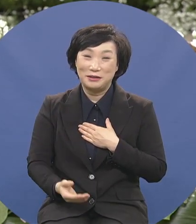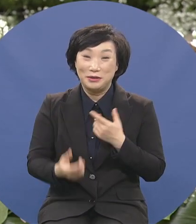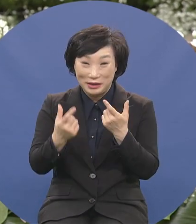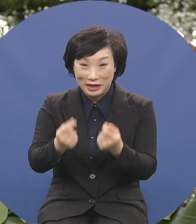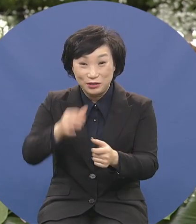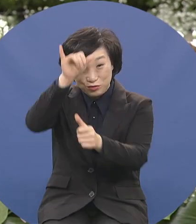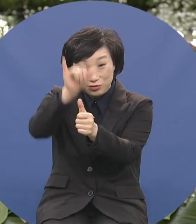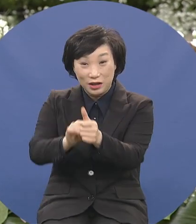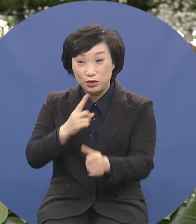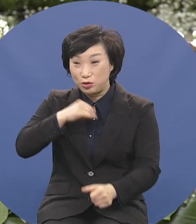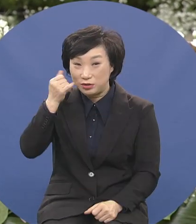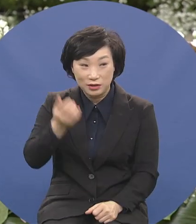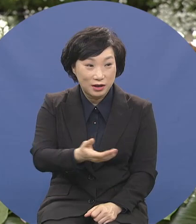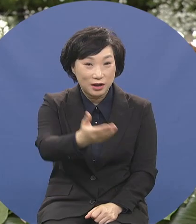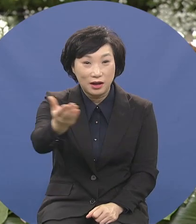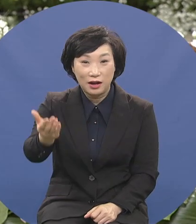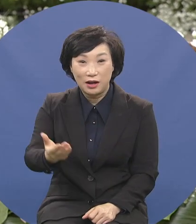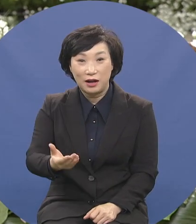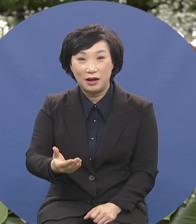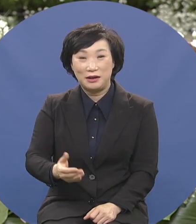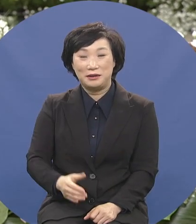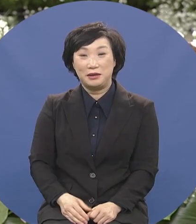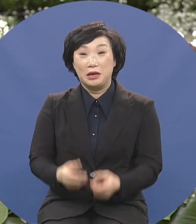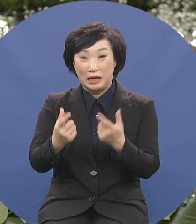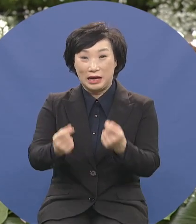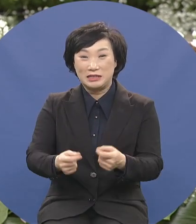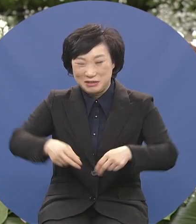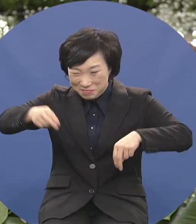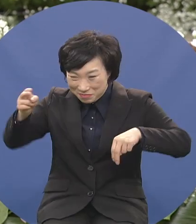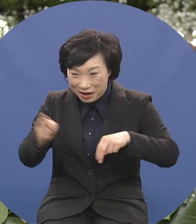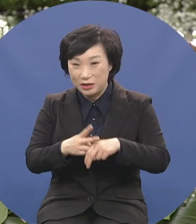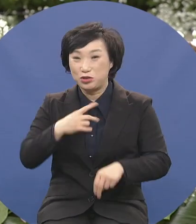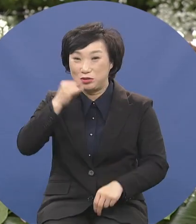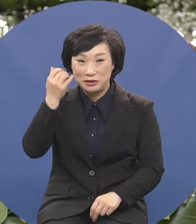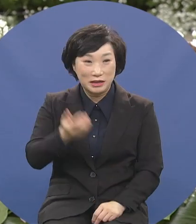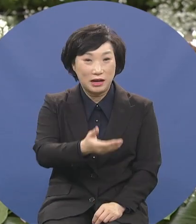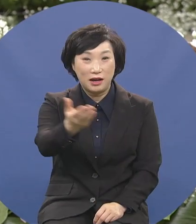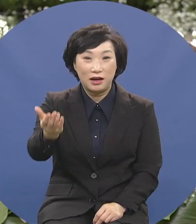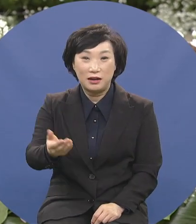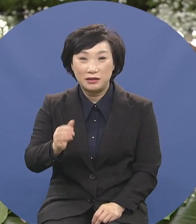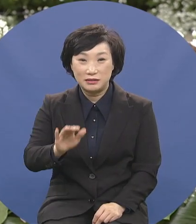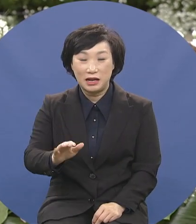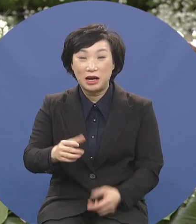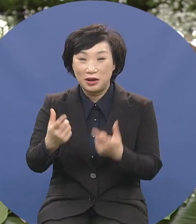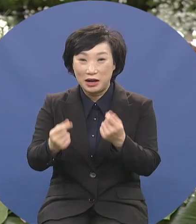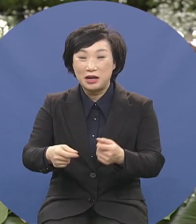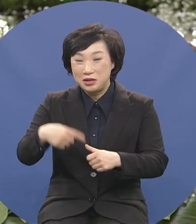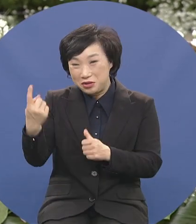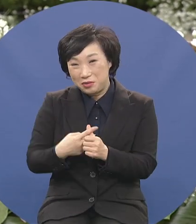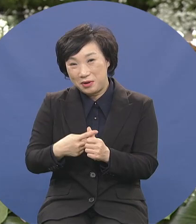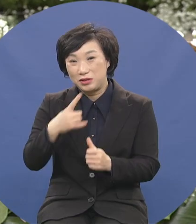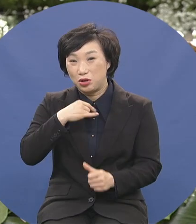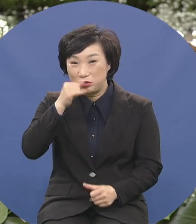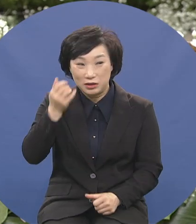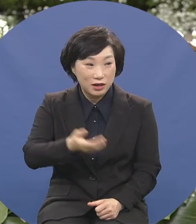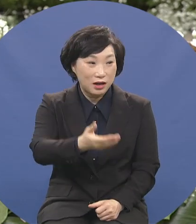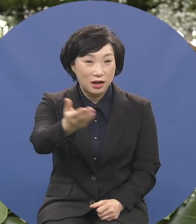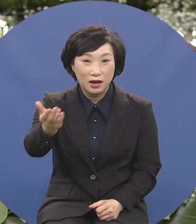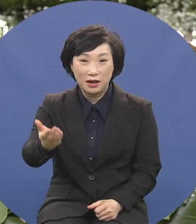그렇게 충성해봤습니까? 그렇게 매를 맞아봤습니까? 그렇게 욕을